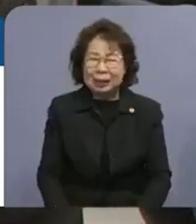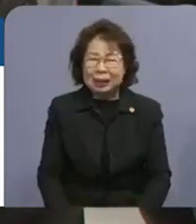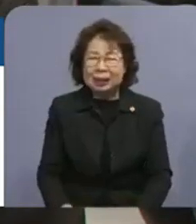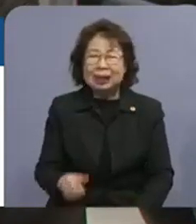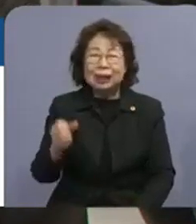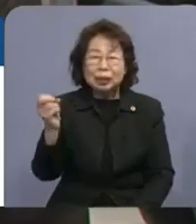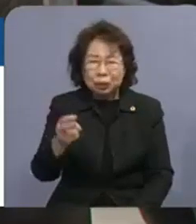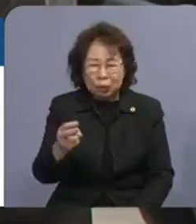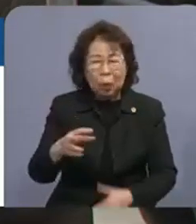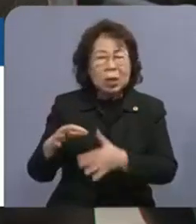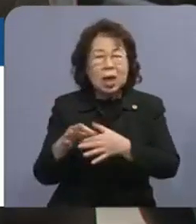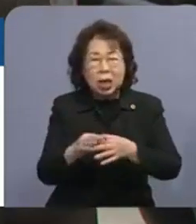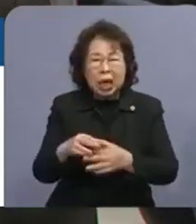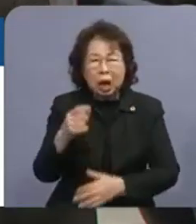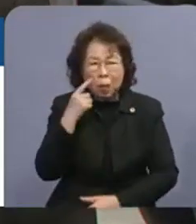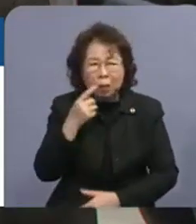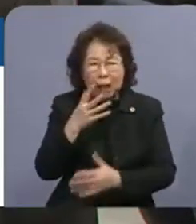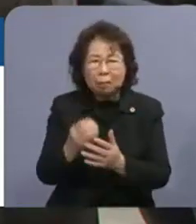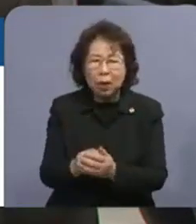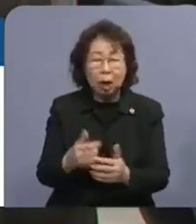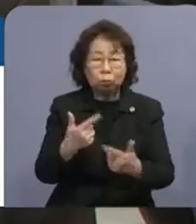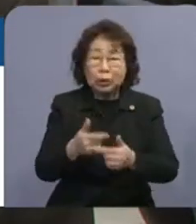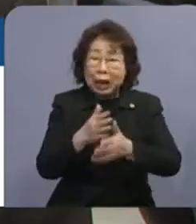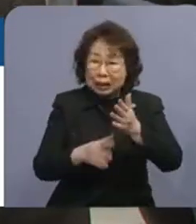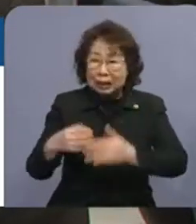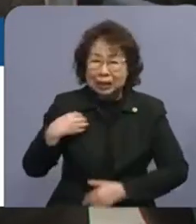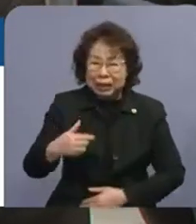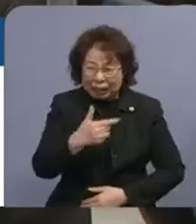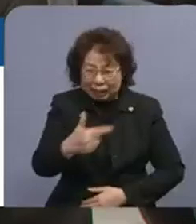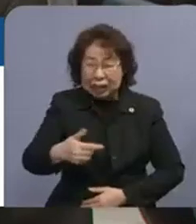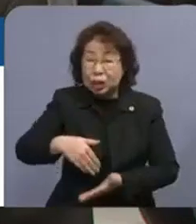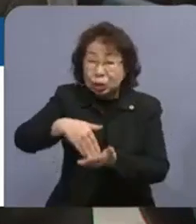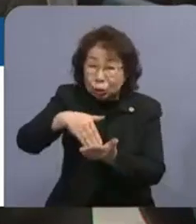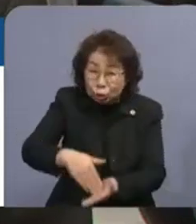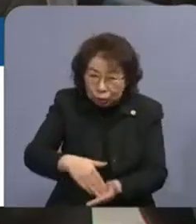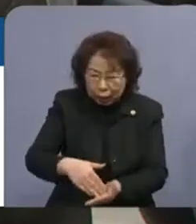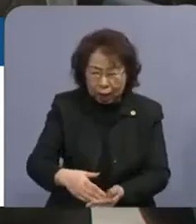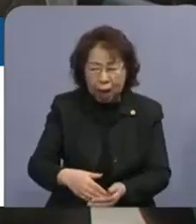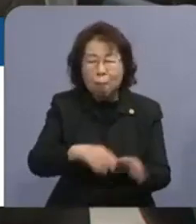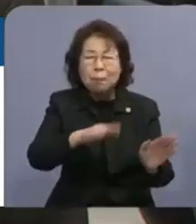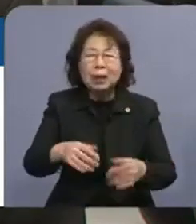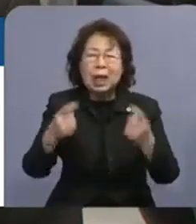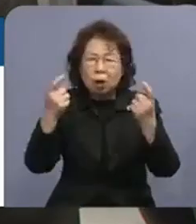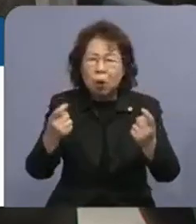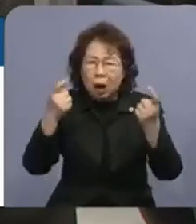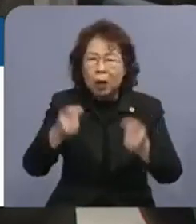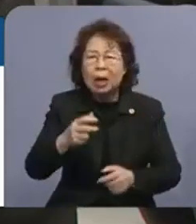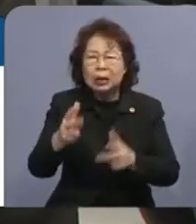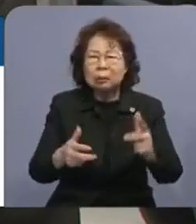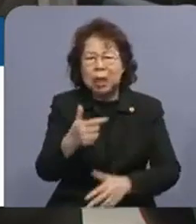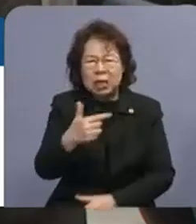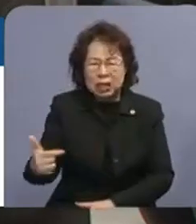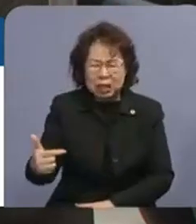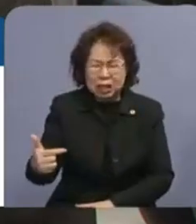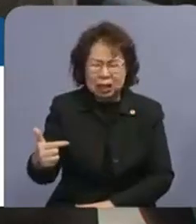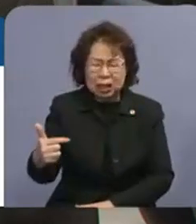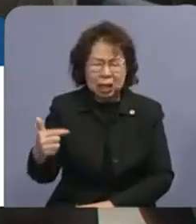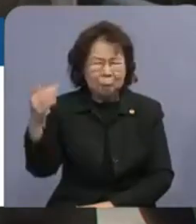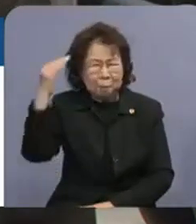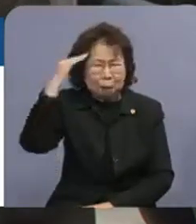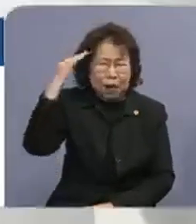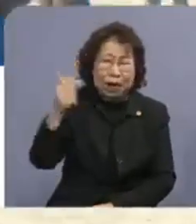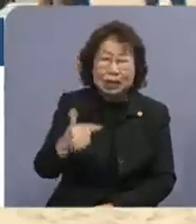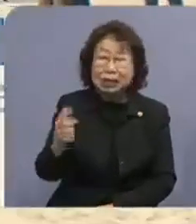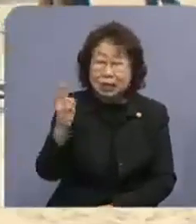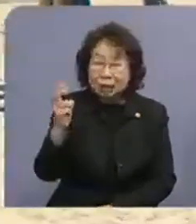설문 결과가 나왔기 때문에 연계적으로 부산시에 큰 주축을 차지하는 해양관광 산업에 큰 영향을 미칠 우려가